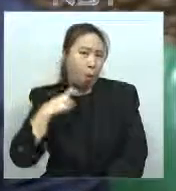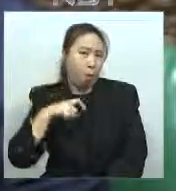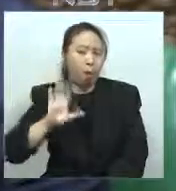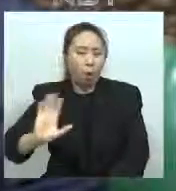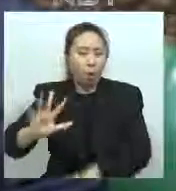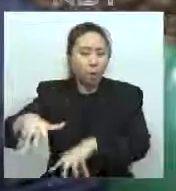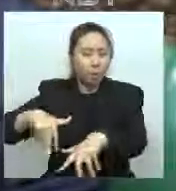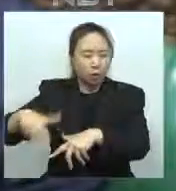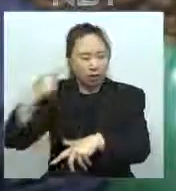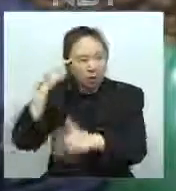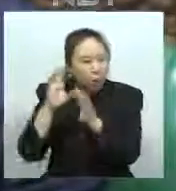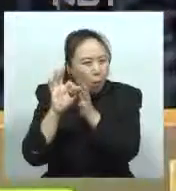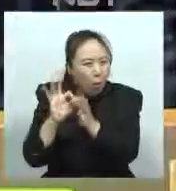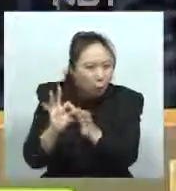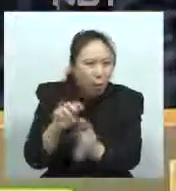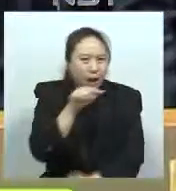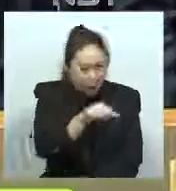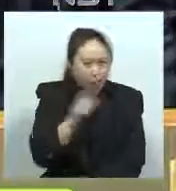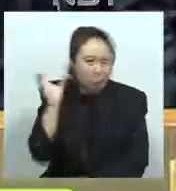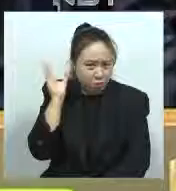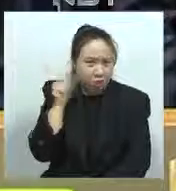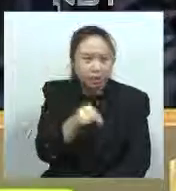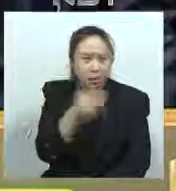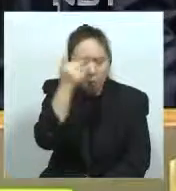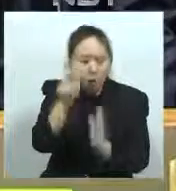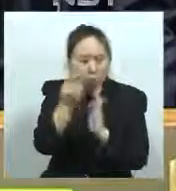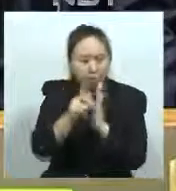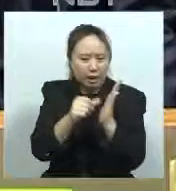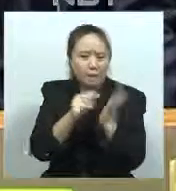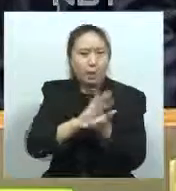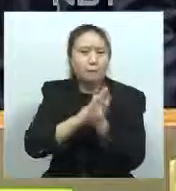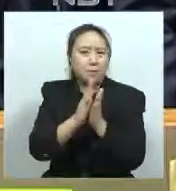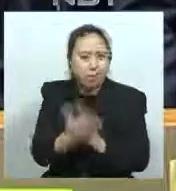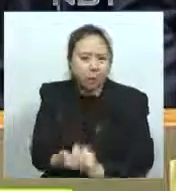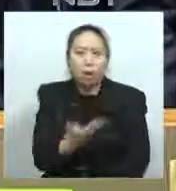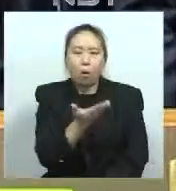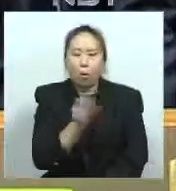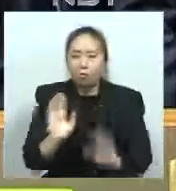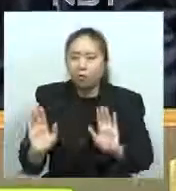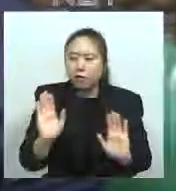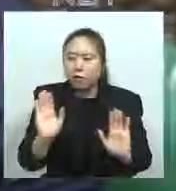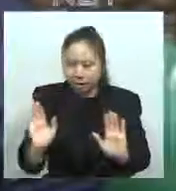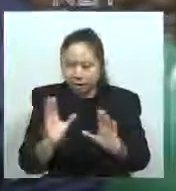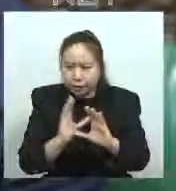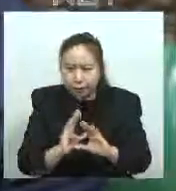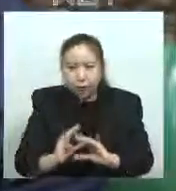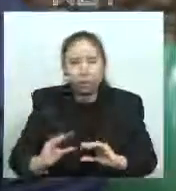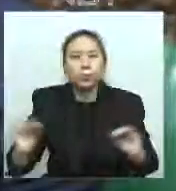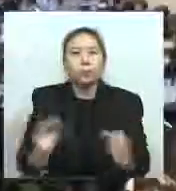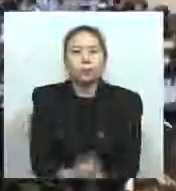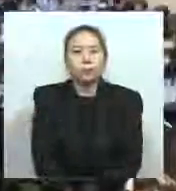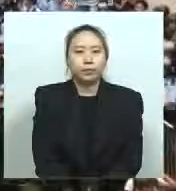กังวลของประชาชนเกี่ยวกับการเปลี่ยนแปลงกฎหมายและเรียกร้องให้ทุกฝ่ายอยู่ในความสงบ